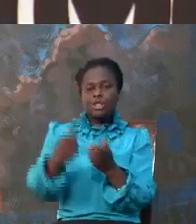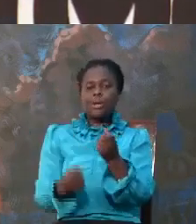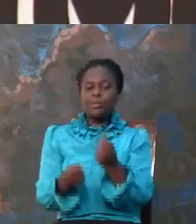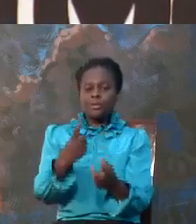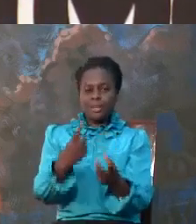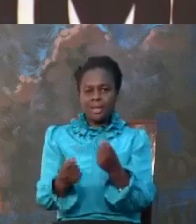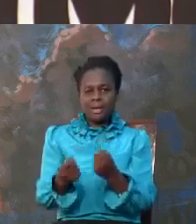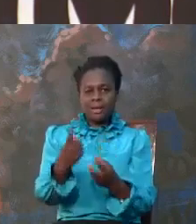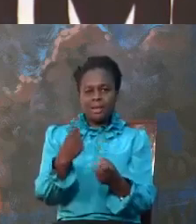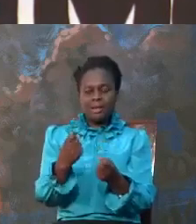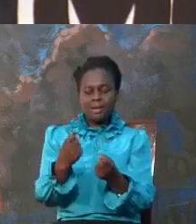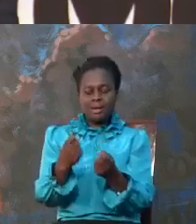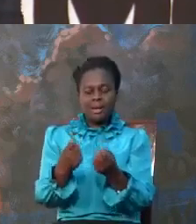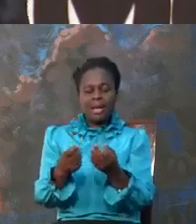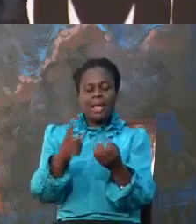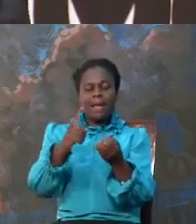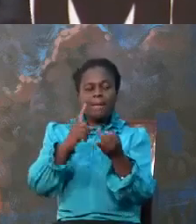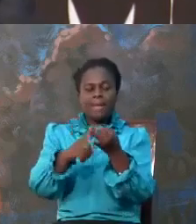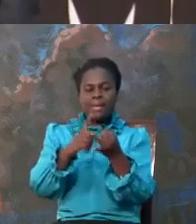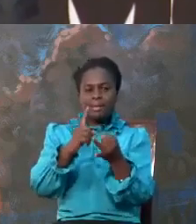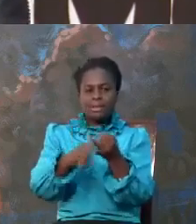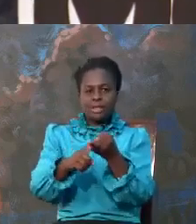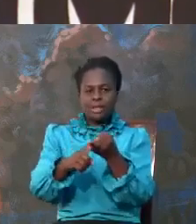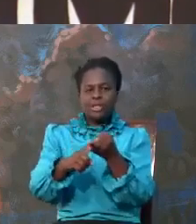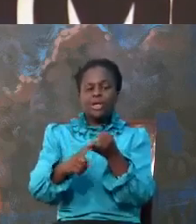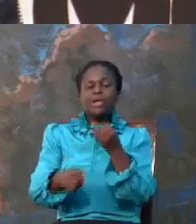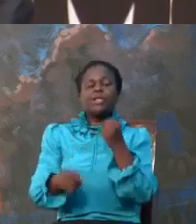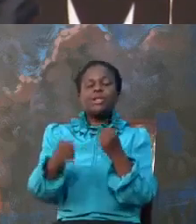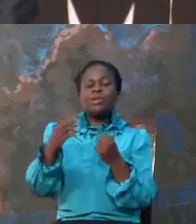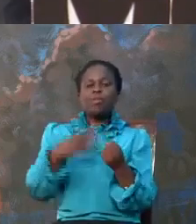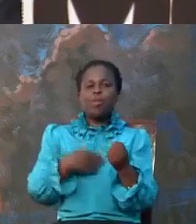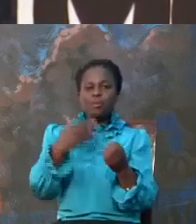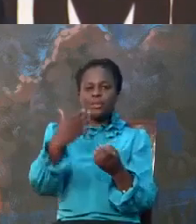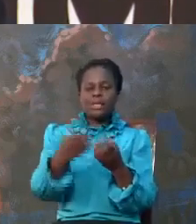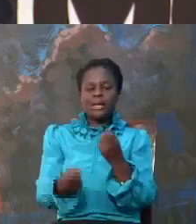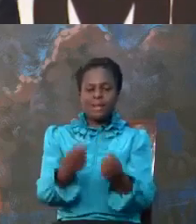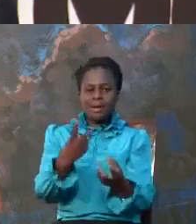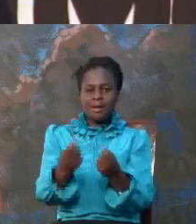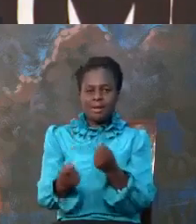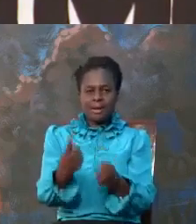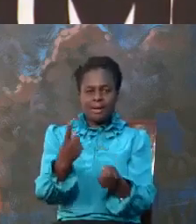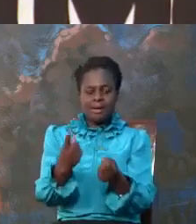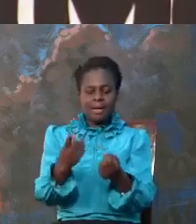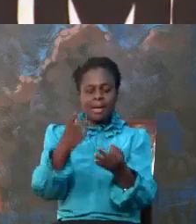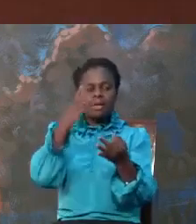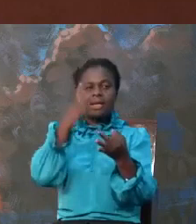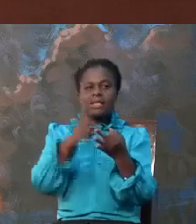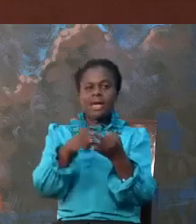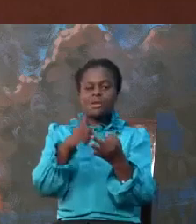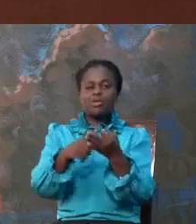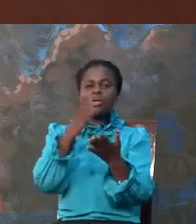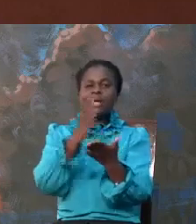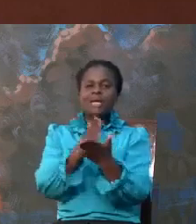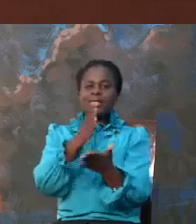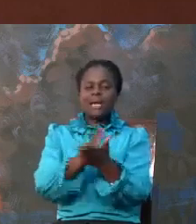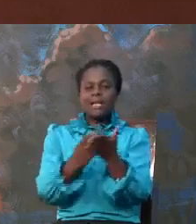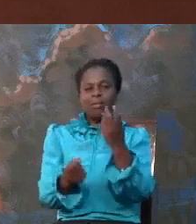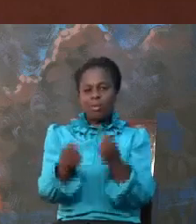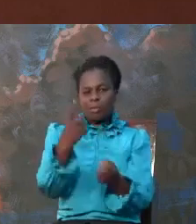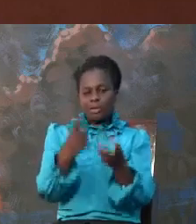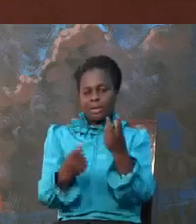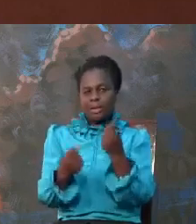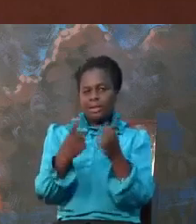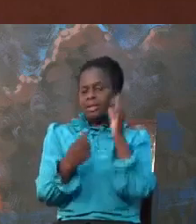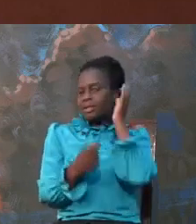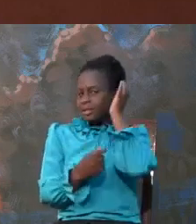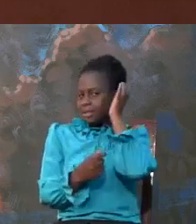Eneo la pili ni bustani ya Eden. Na eneo la tatu ni katikati ya bustani ya Eden. Sikiliza vizuri.